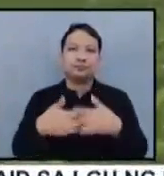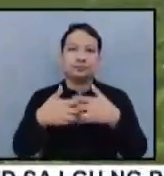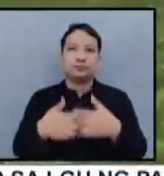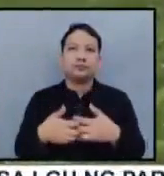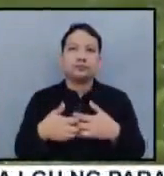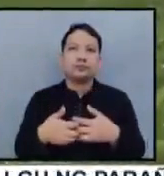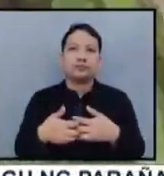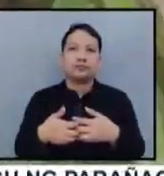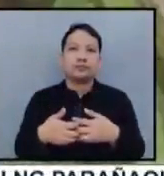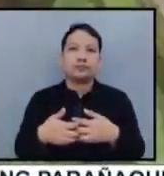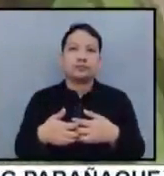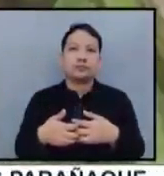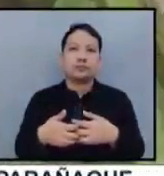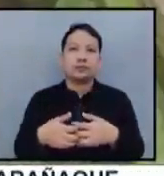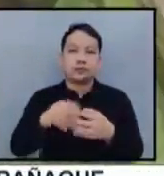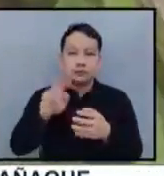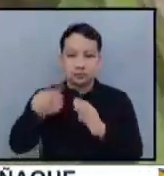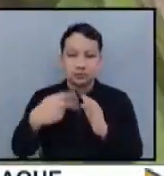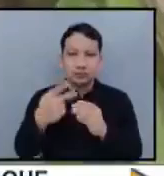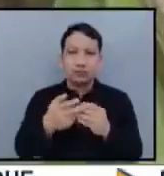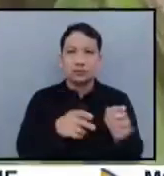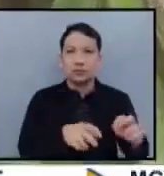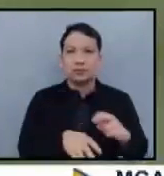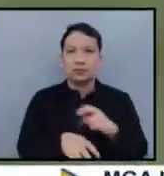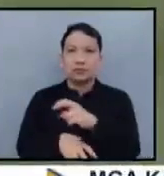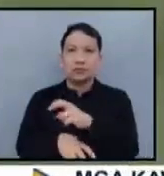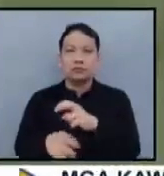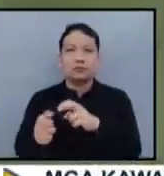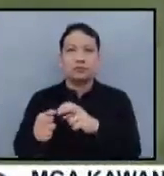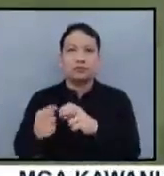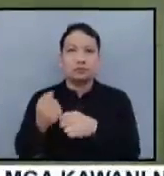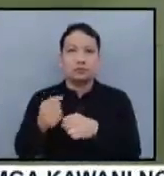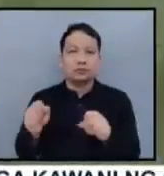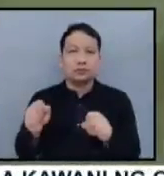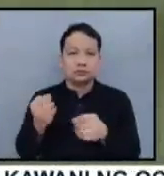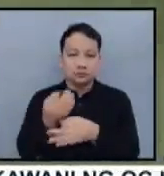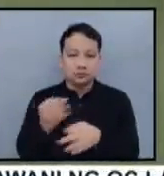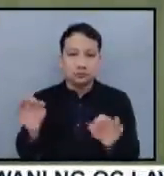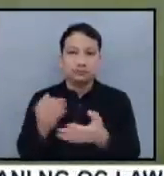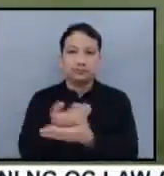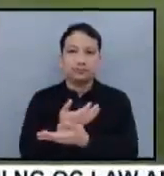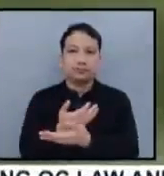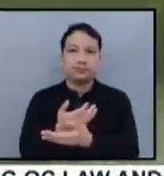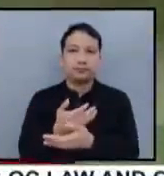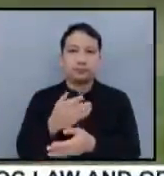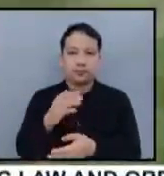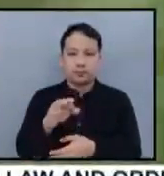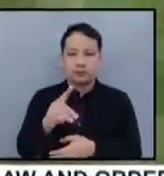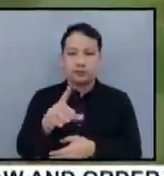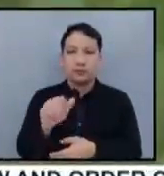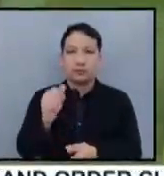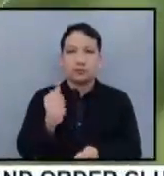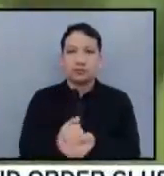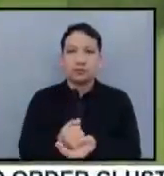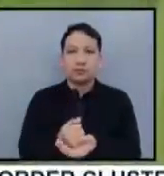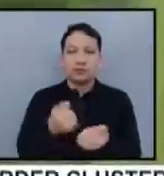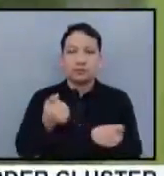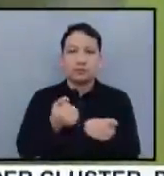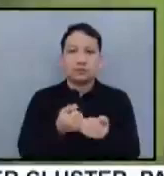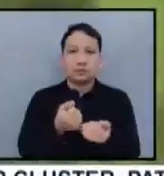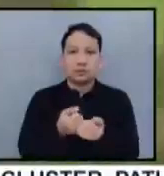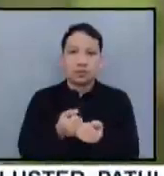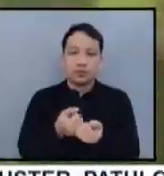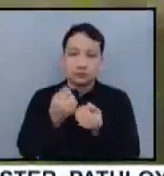sa 2 oras ang layo para mapanatili itong sariwa. Dito ay binubuo nilang FDA-approved na food supplement na siyang tumutulong sa ating